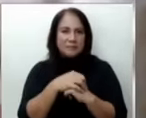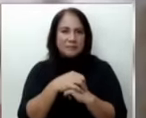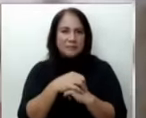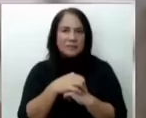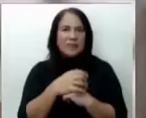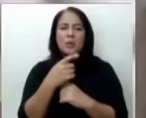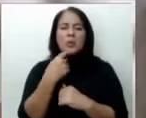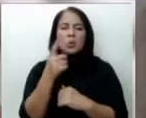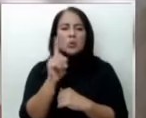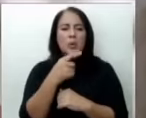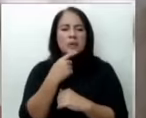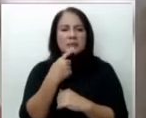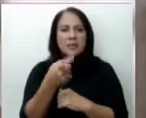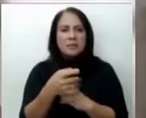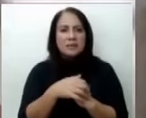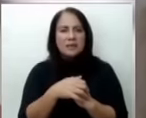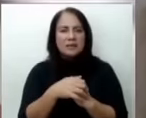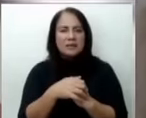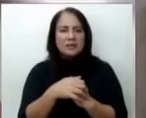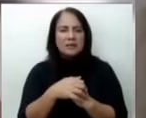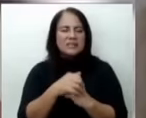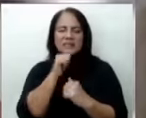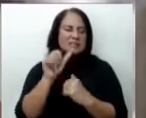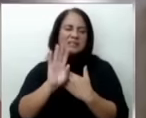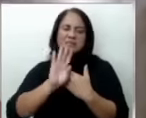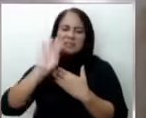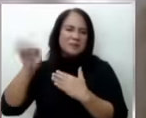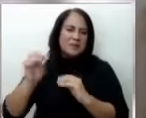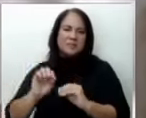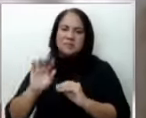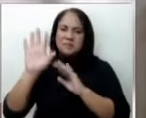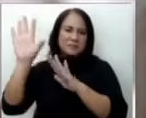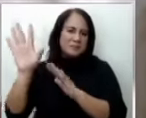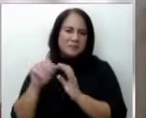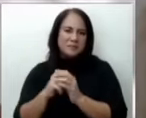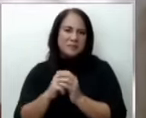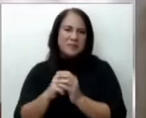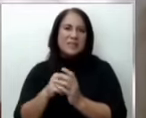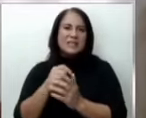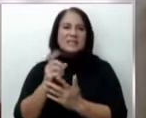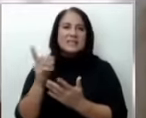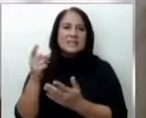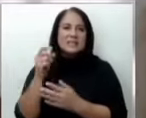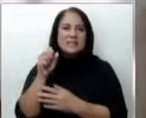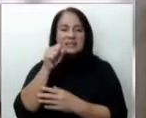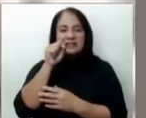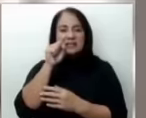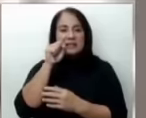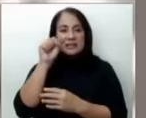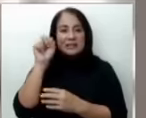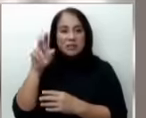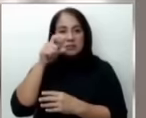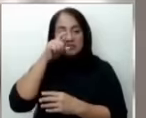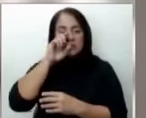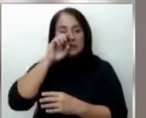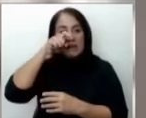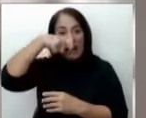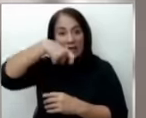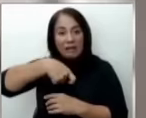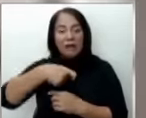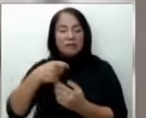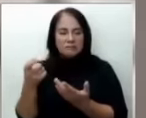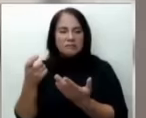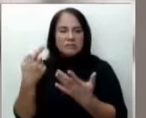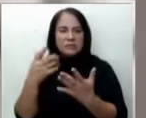po? Hindi namin pumalik eh. Si Senior Aguila na priso na. Nakulong. Tungod sa